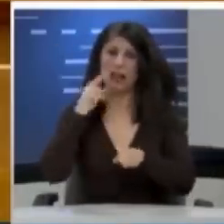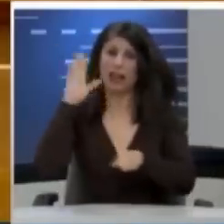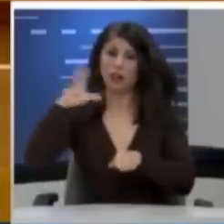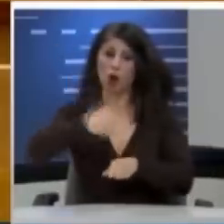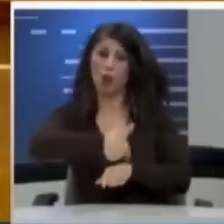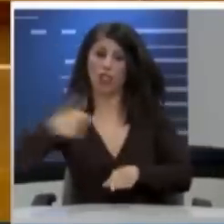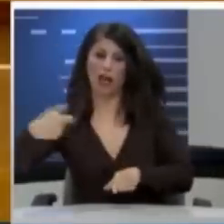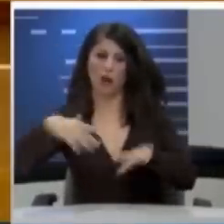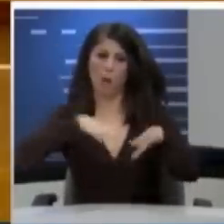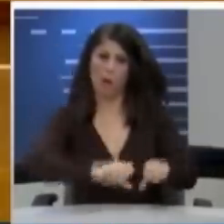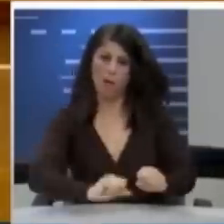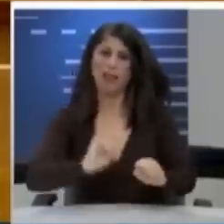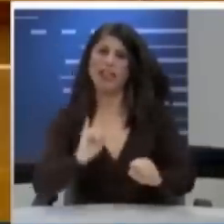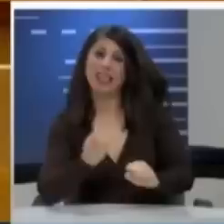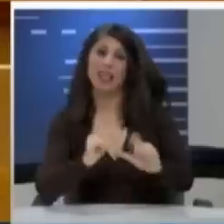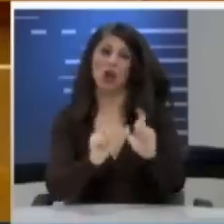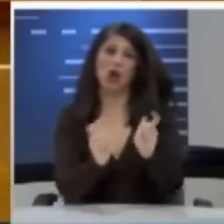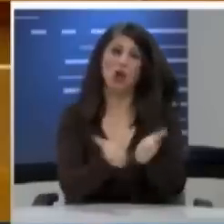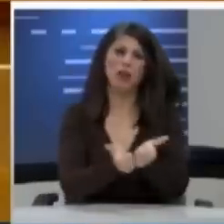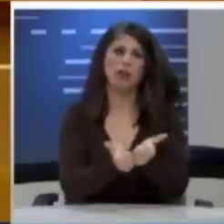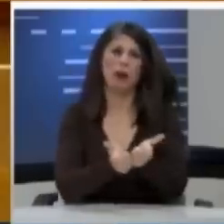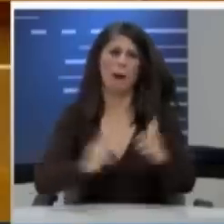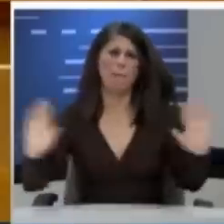Ελλάδα, είτε τις οικογένειες που